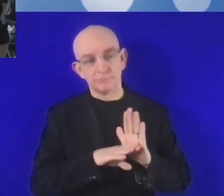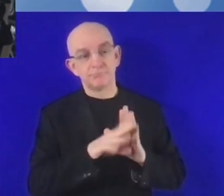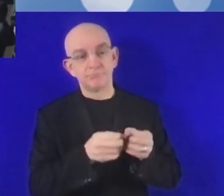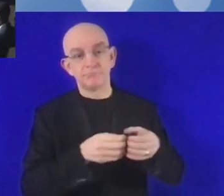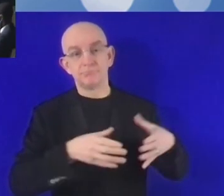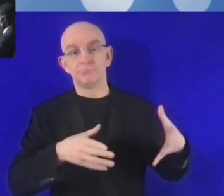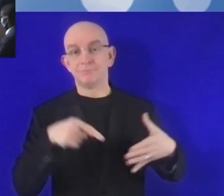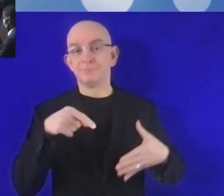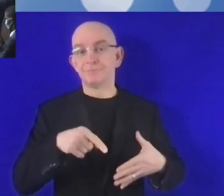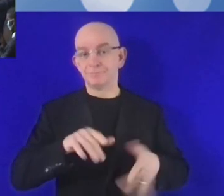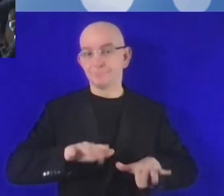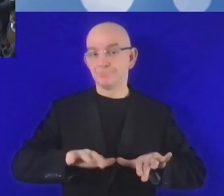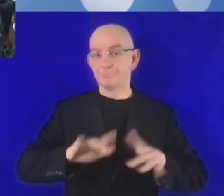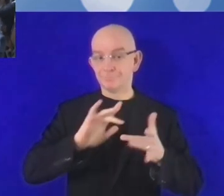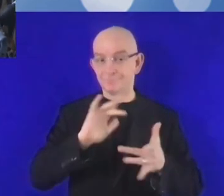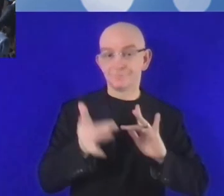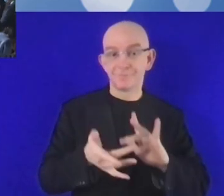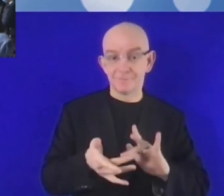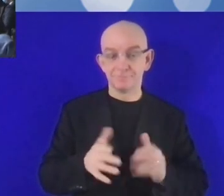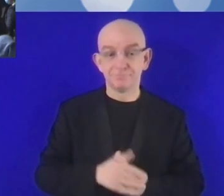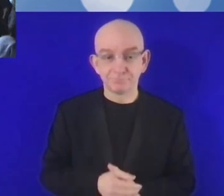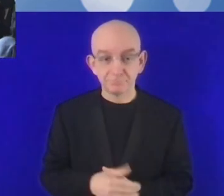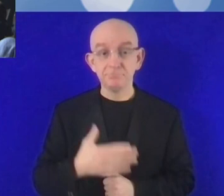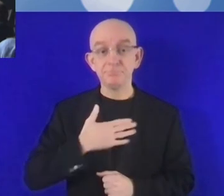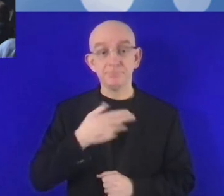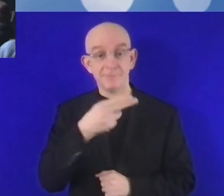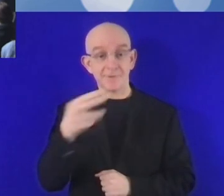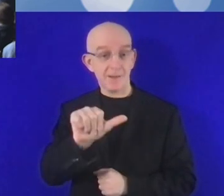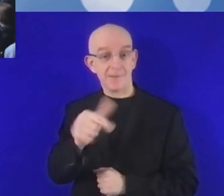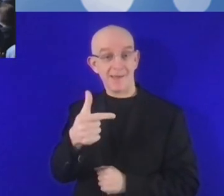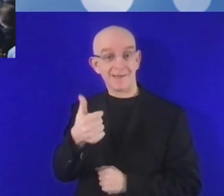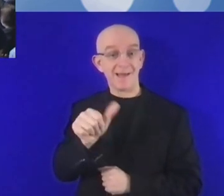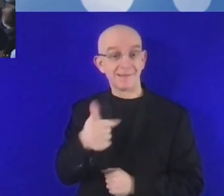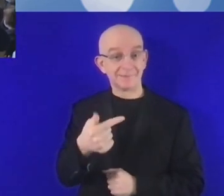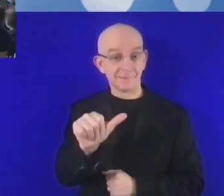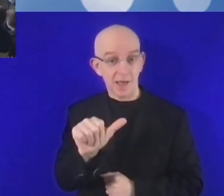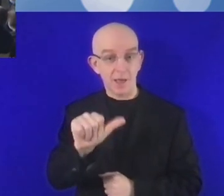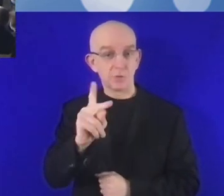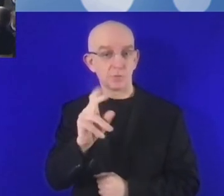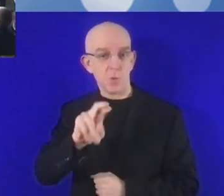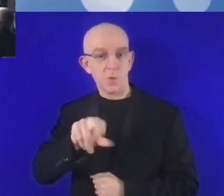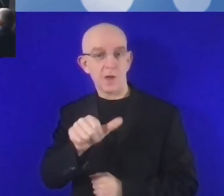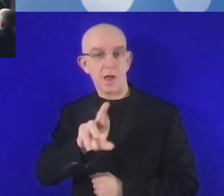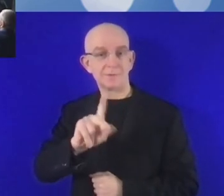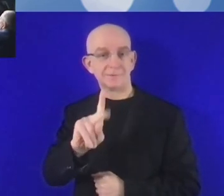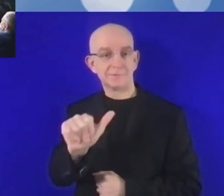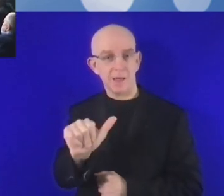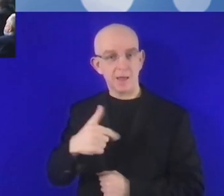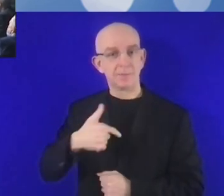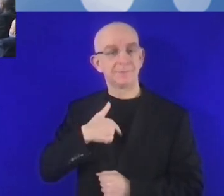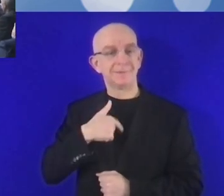на тему развития интернета. Меня зовут Агата Конарска, я журналистка, и мне выпала